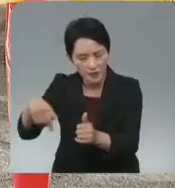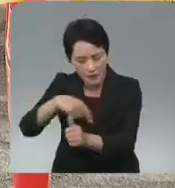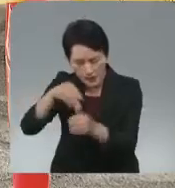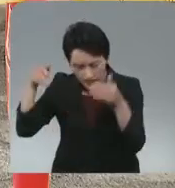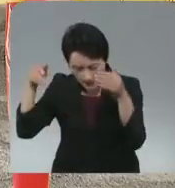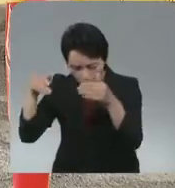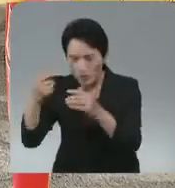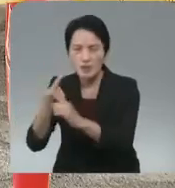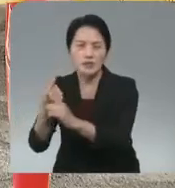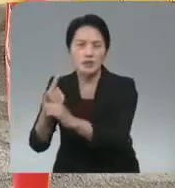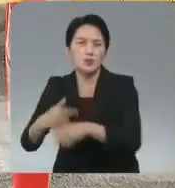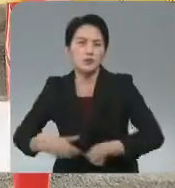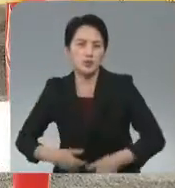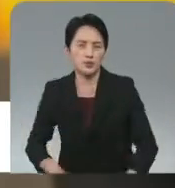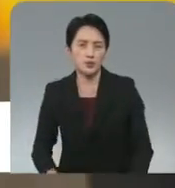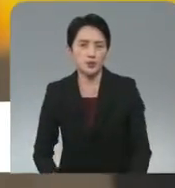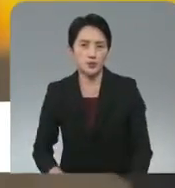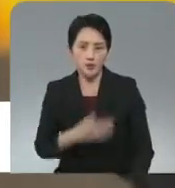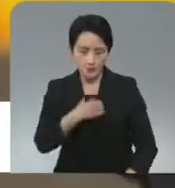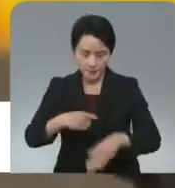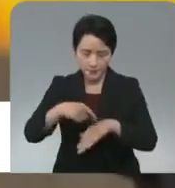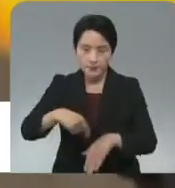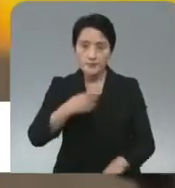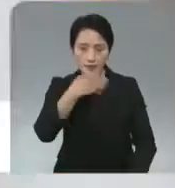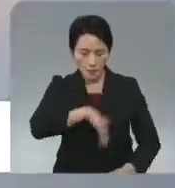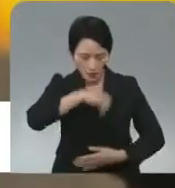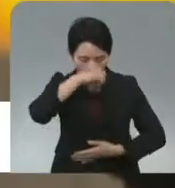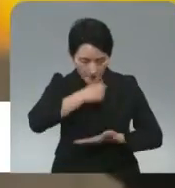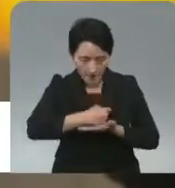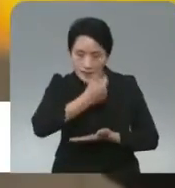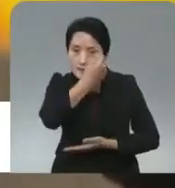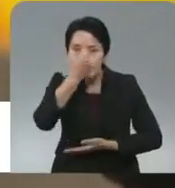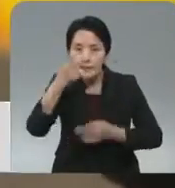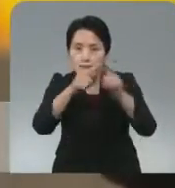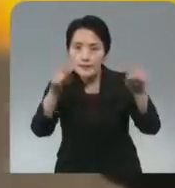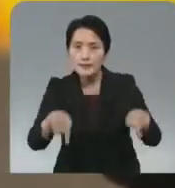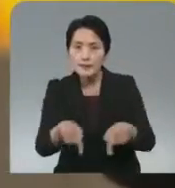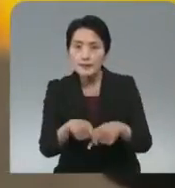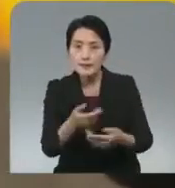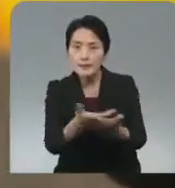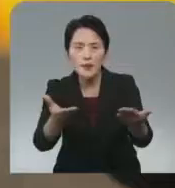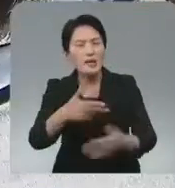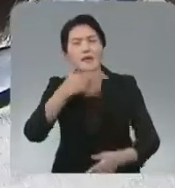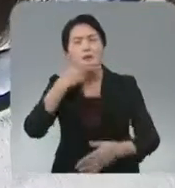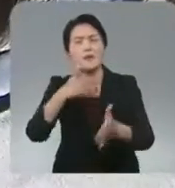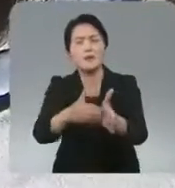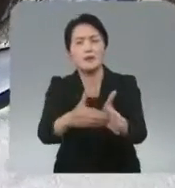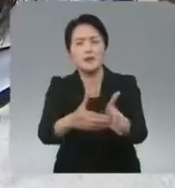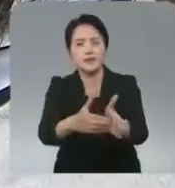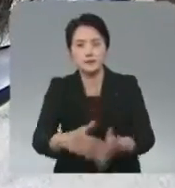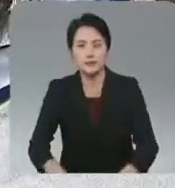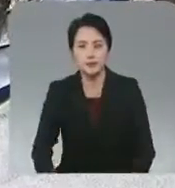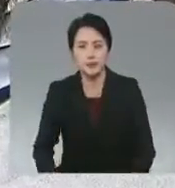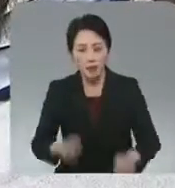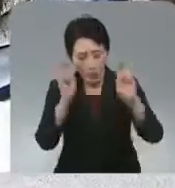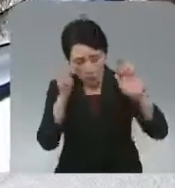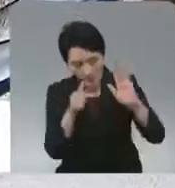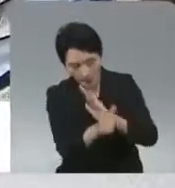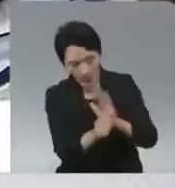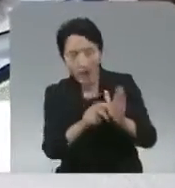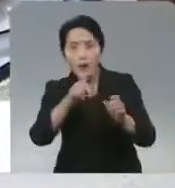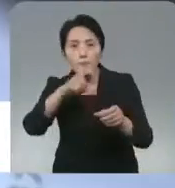sớm khôi phục đời sống thường nhật cũng như bảo vệ người chưa tiêm chủng trước biến thể Delta có tỷ lệ tử vong cao thời gian gần đây